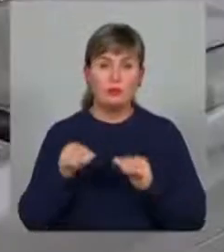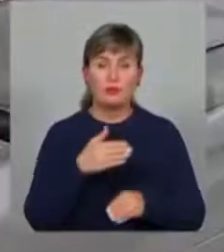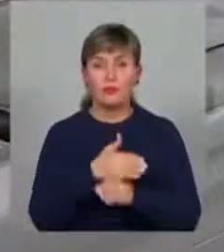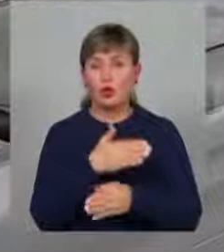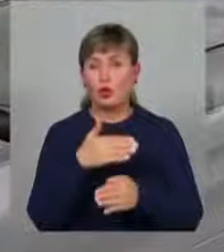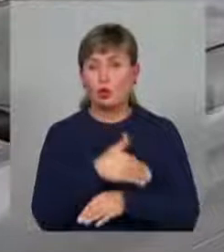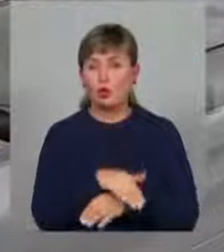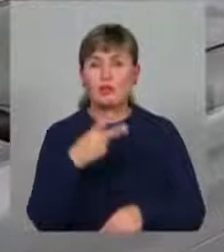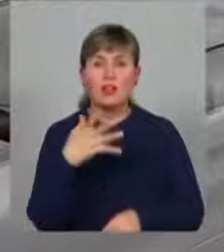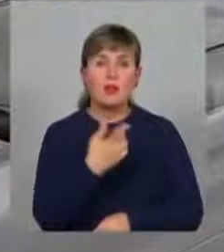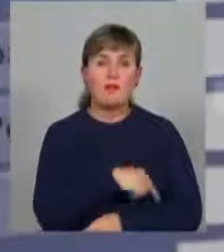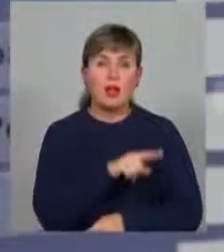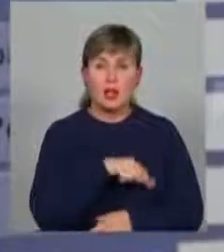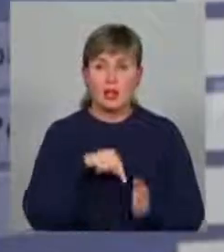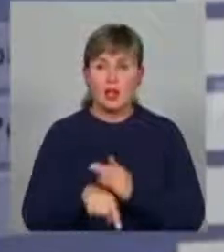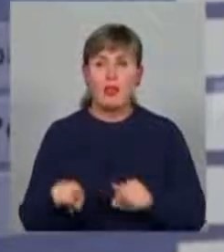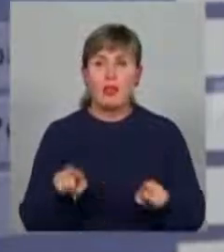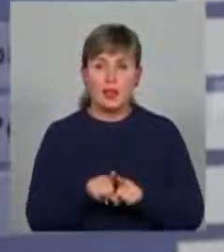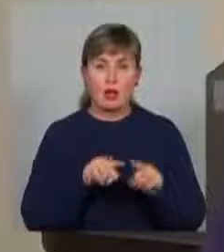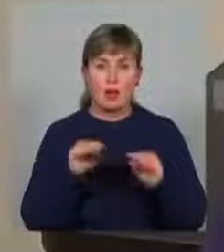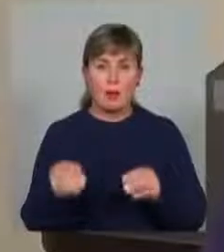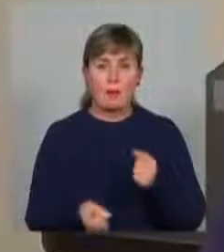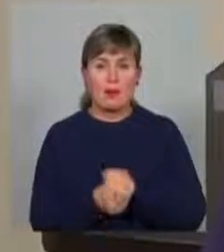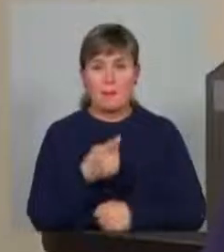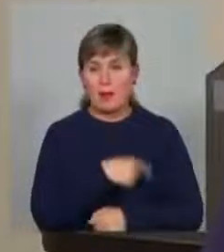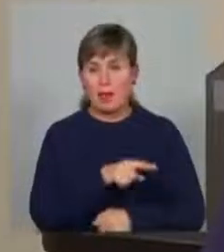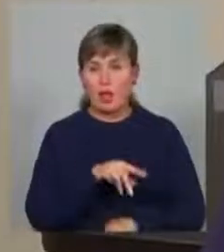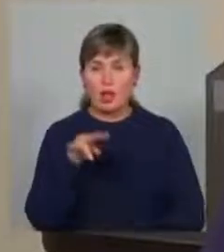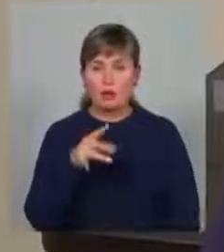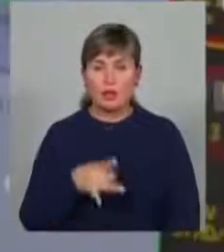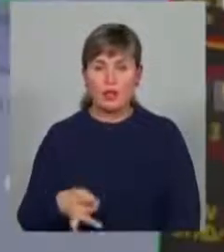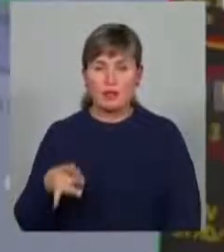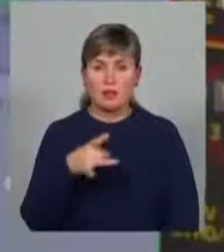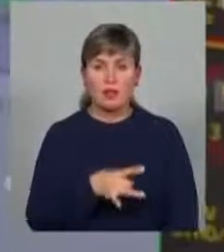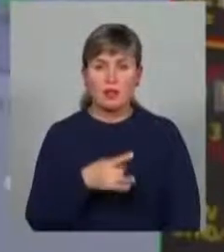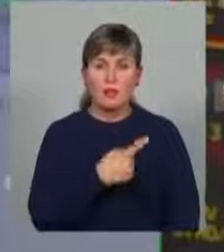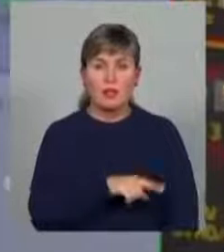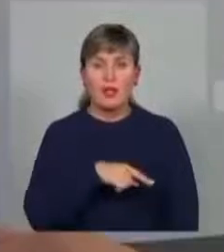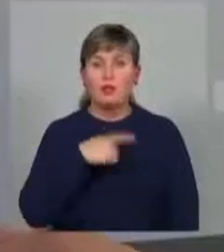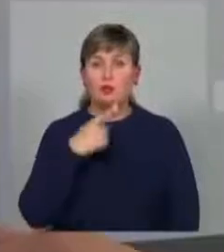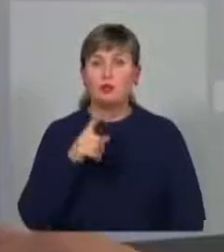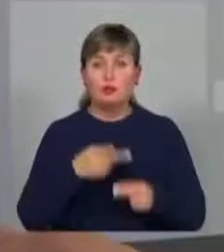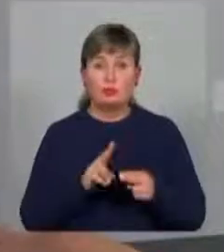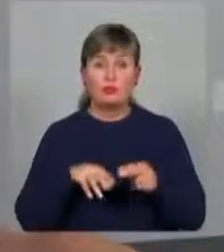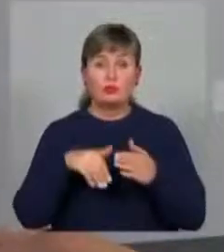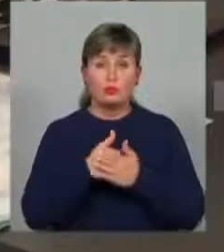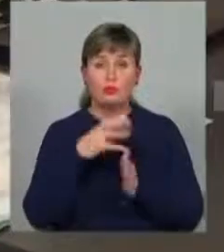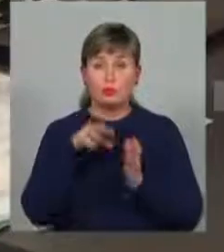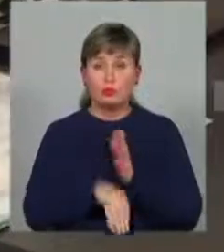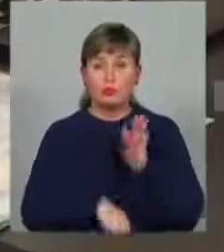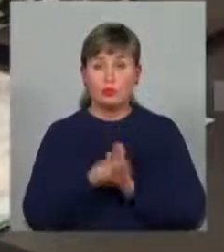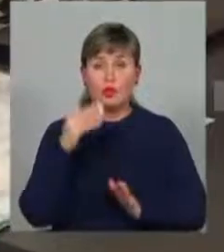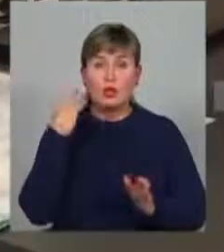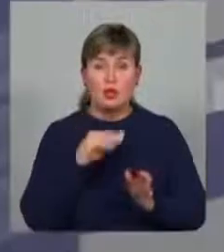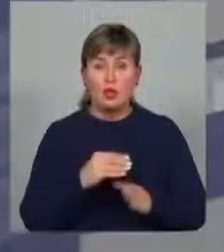территории 25-й поликлиники. Такой же аппарат появился и в поликлинике Наурызбайского района. Медики уверены, что это новшество улучшит